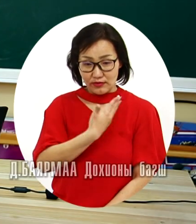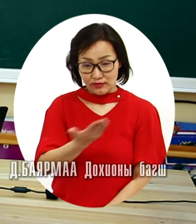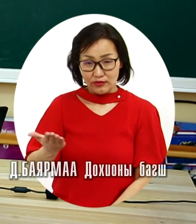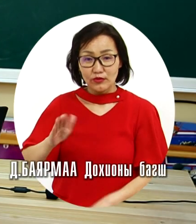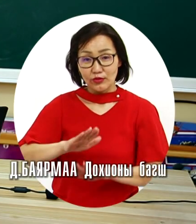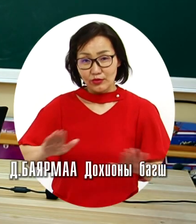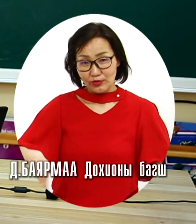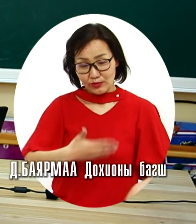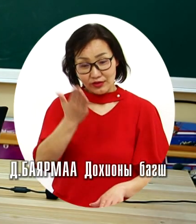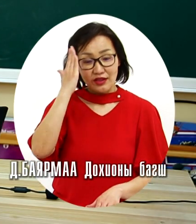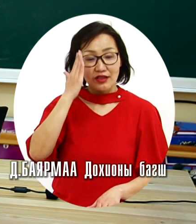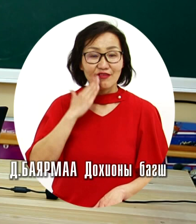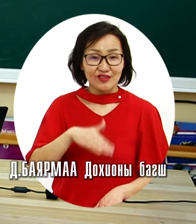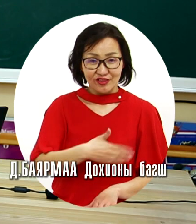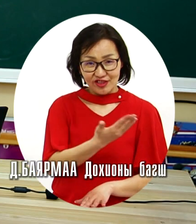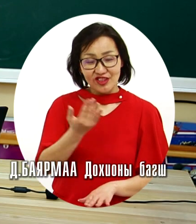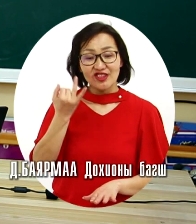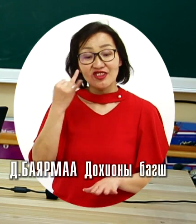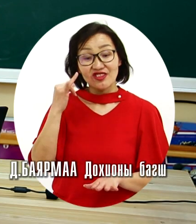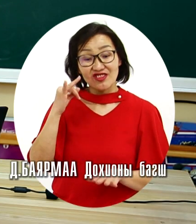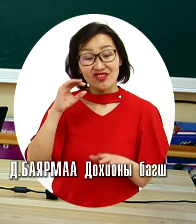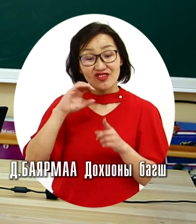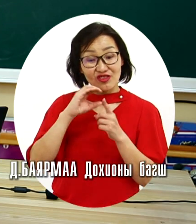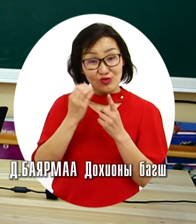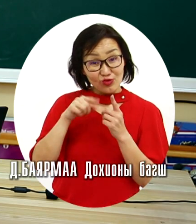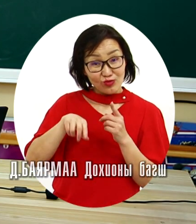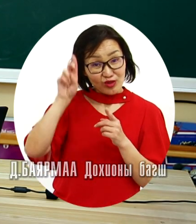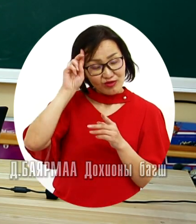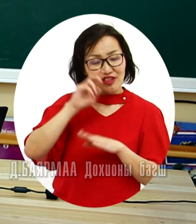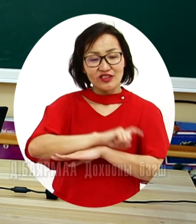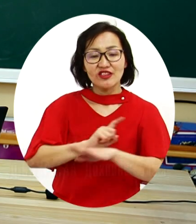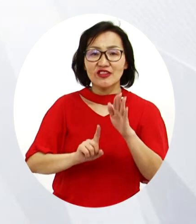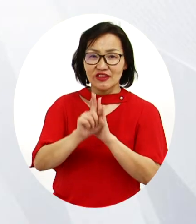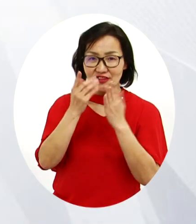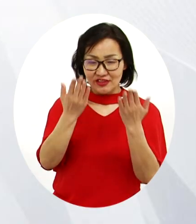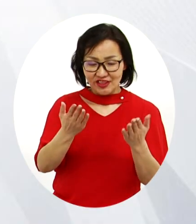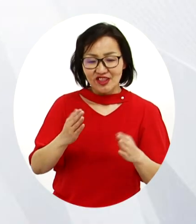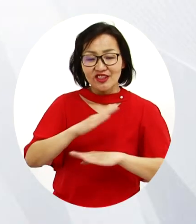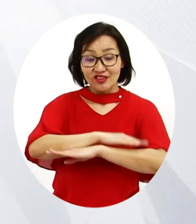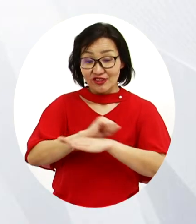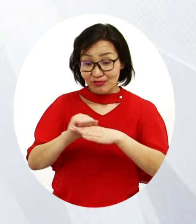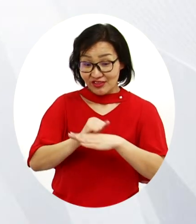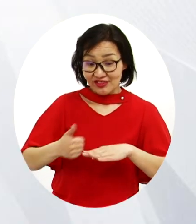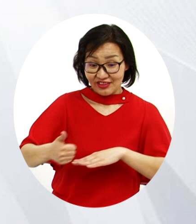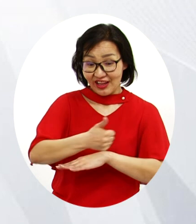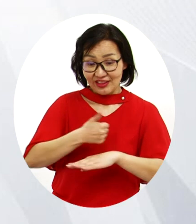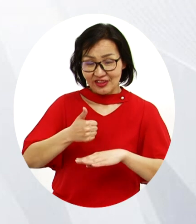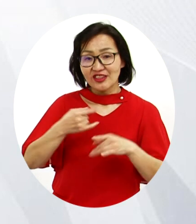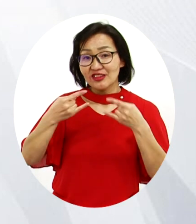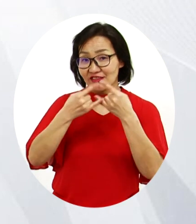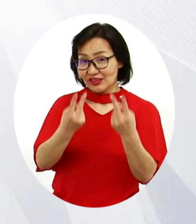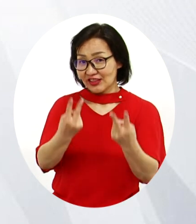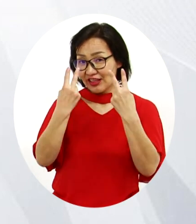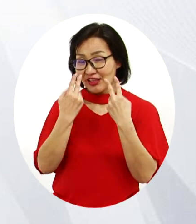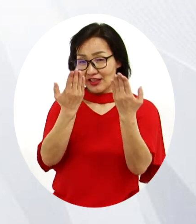Сайн бацхан хүүхдүүдээ эцэгчүүдээ иргэний ёс зүйн боловсрол хичээлээ эхлүүлцгээе. Хичээлийн бэлтгэлээ хангаад цэнгэр